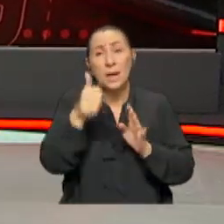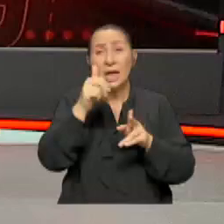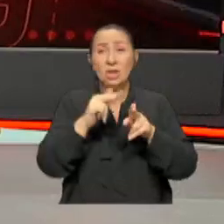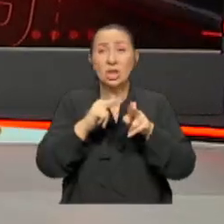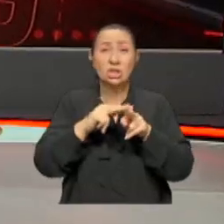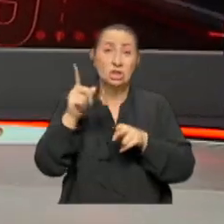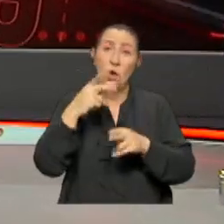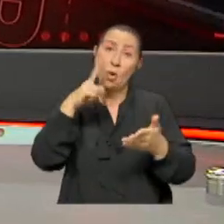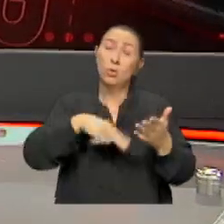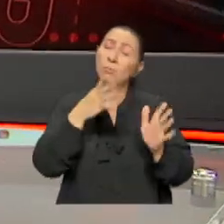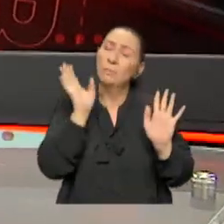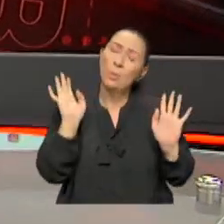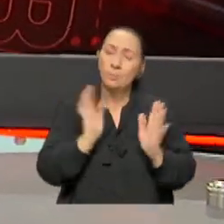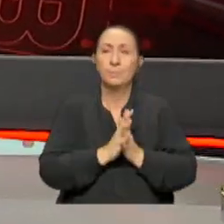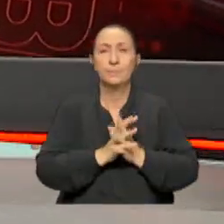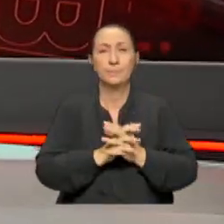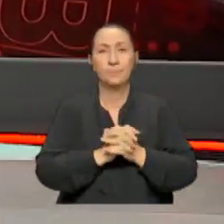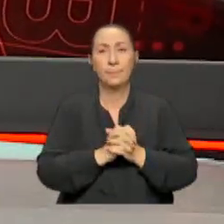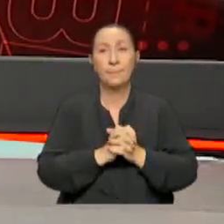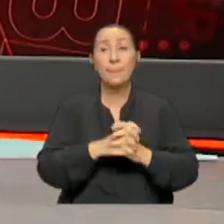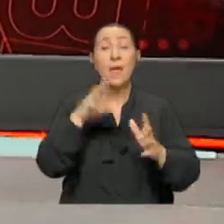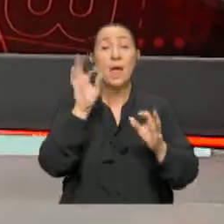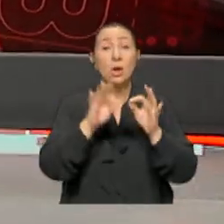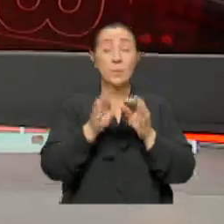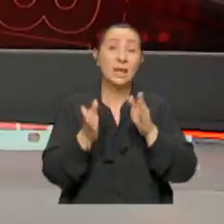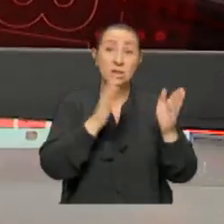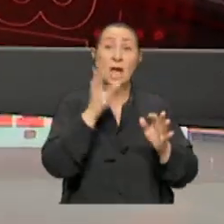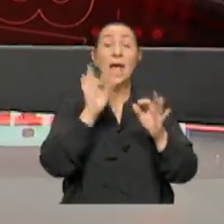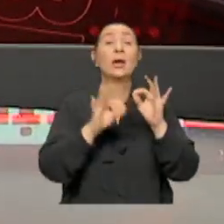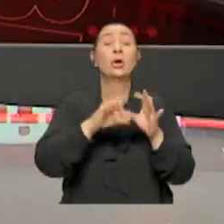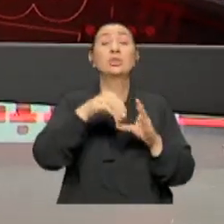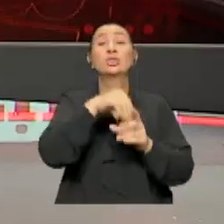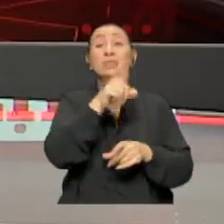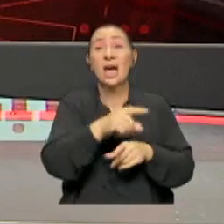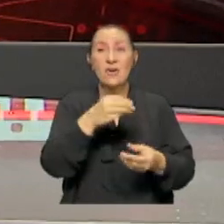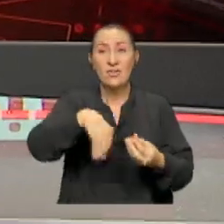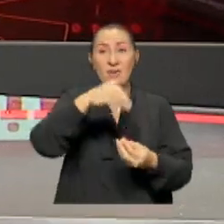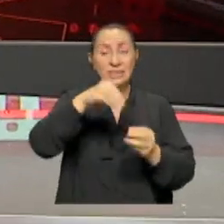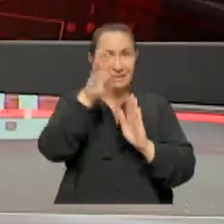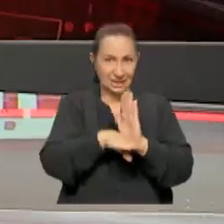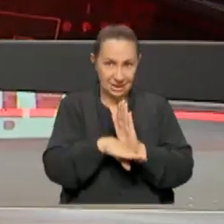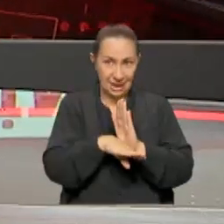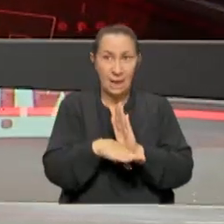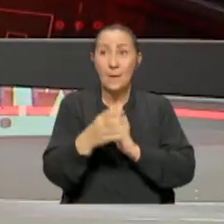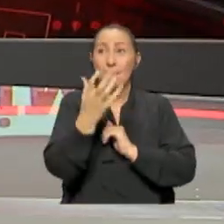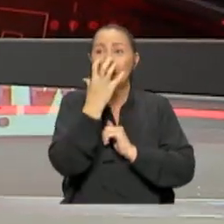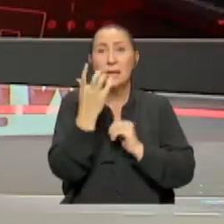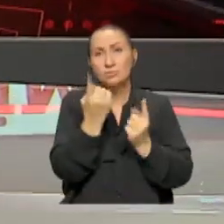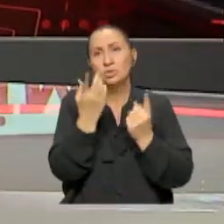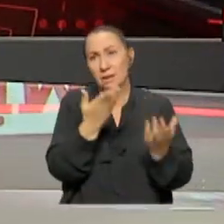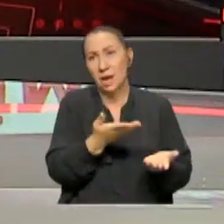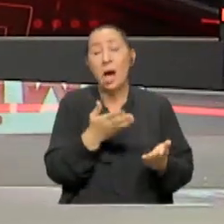Kirişçi de okur. Bilmiyorum. Ekonomiye geçiyoruz şimdi. Ekonomide faiz indirildi. Beklenen de bir